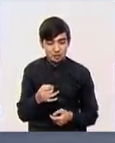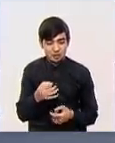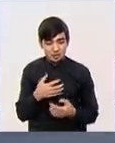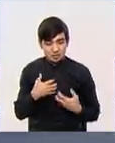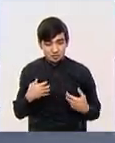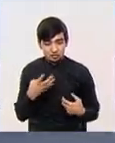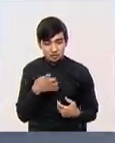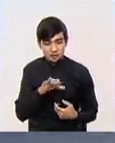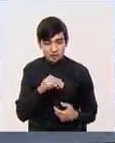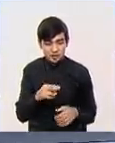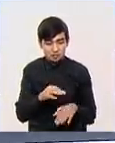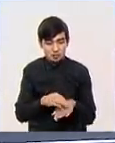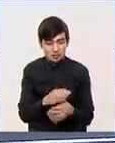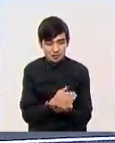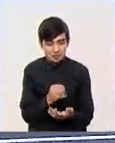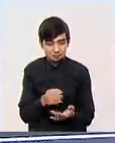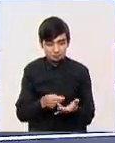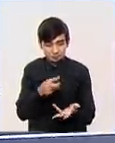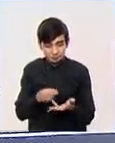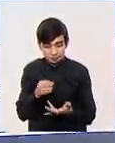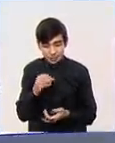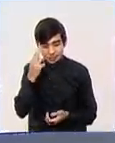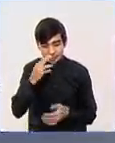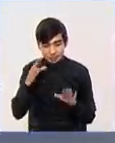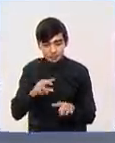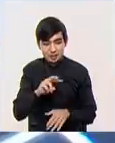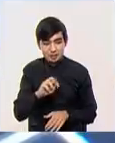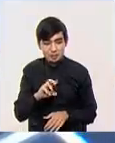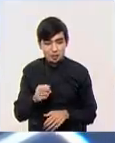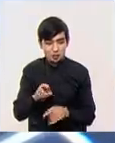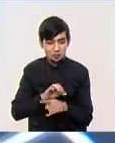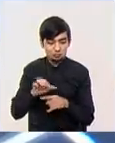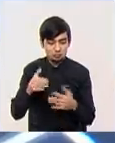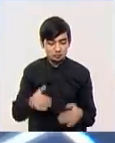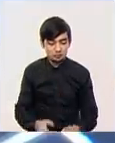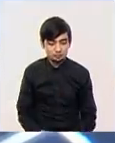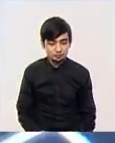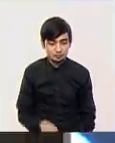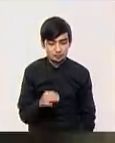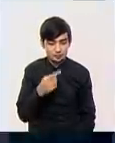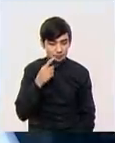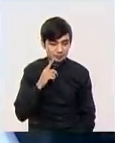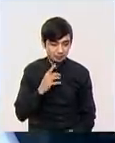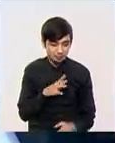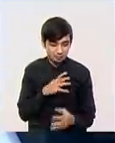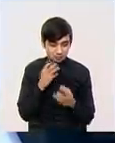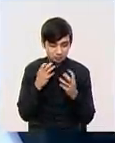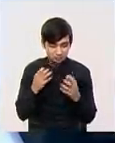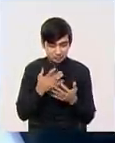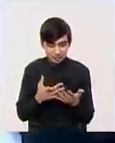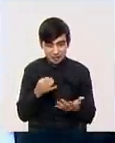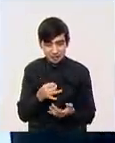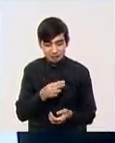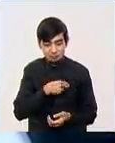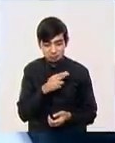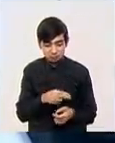ауру белгілері бар малдан сынама алып, оны Нұрсұлтандағы зертханаға жіберген. Алдымен аузынан ақ көбі қаққан ауру мал көп ұзамай